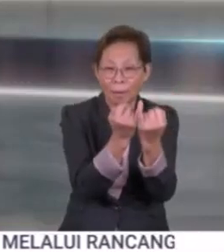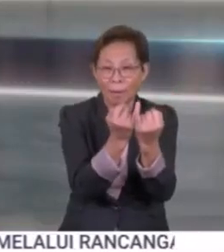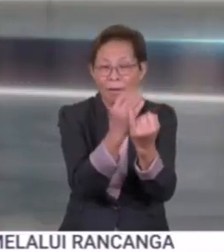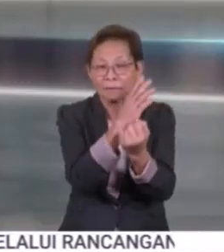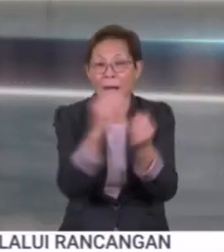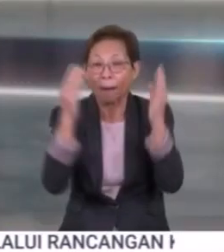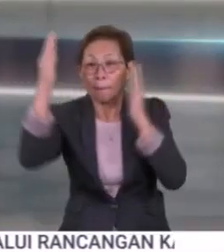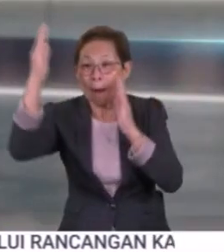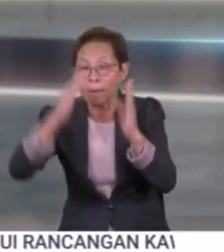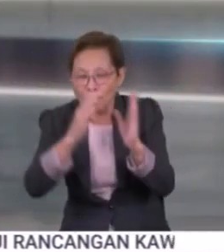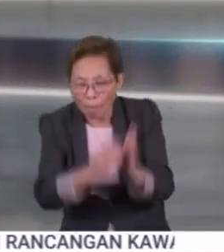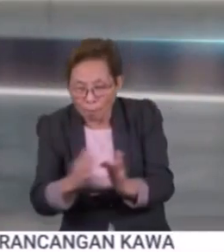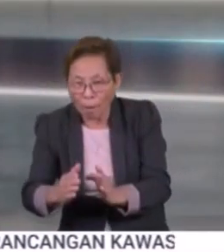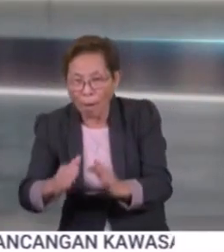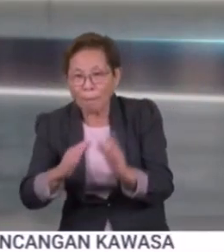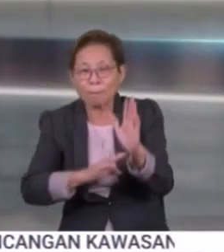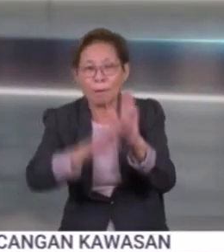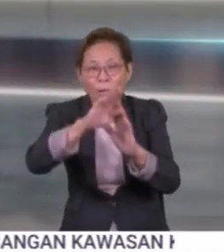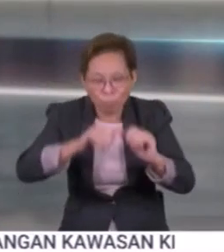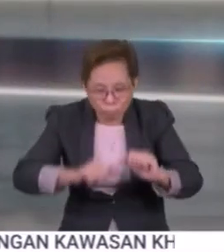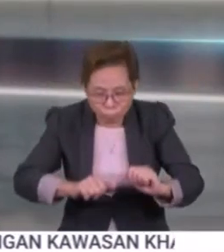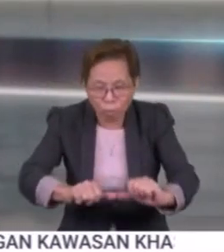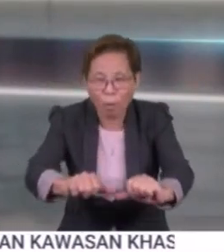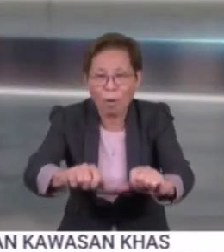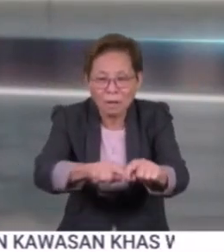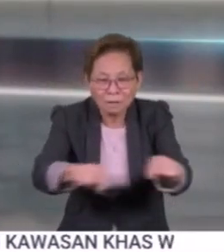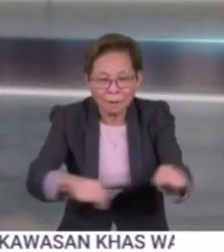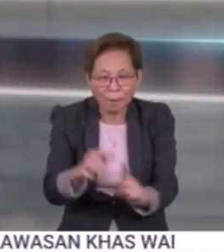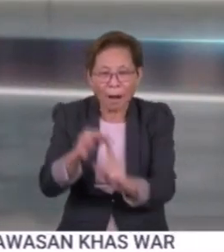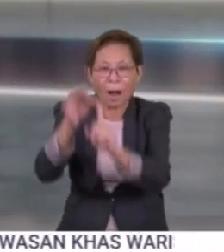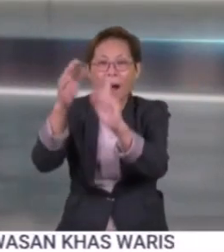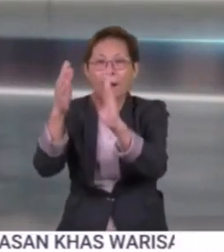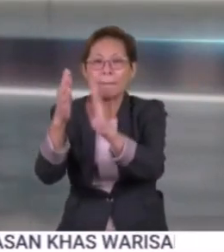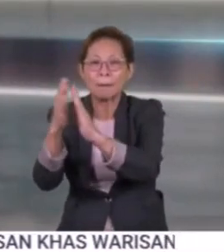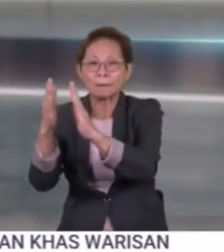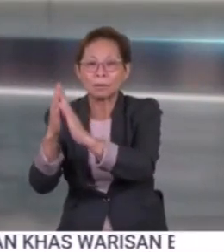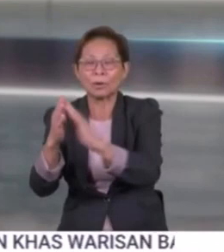sedang merancang pembangunan Lestari di bawah rancangan kawasan